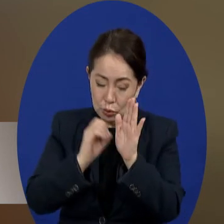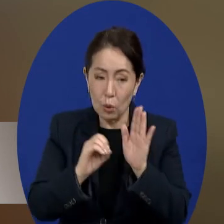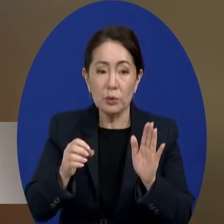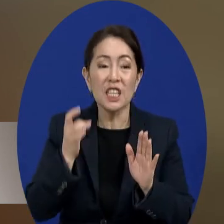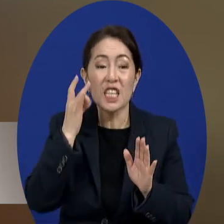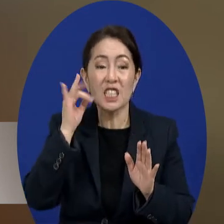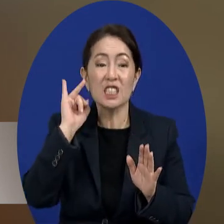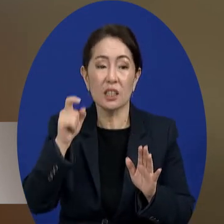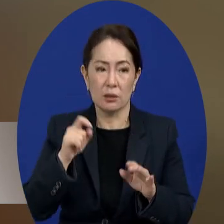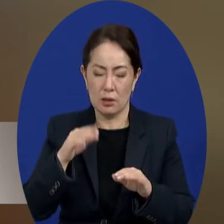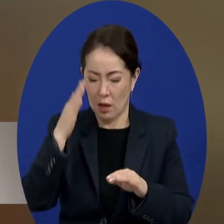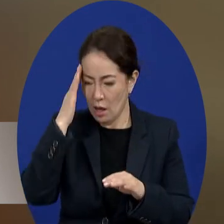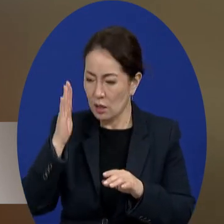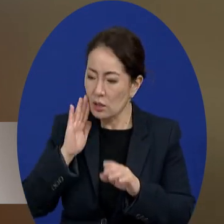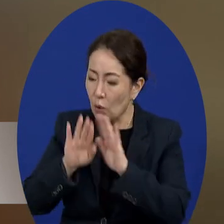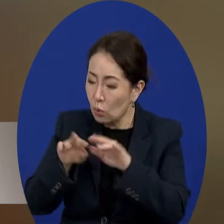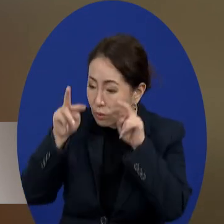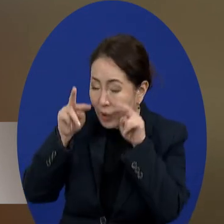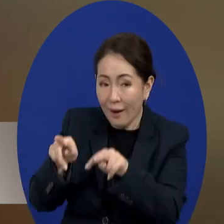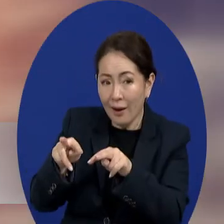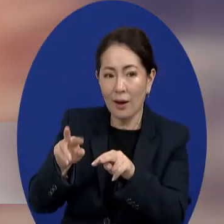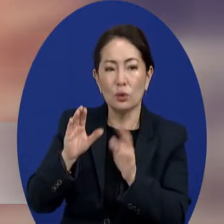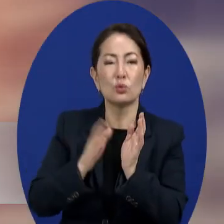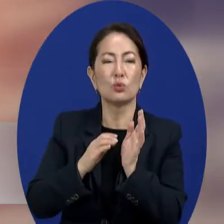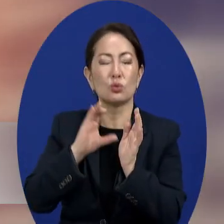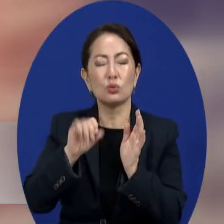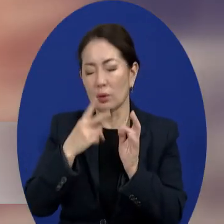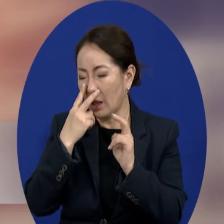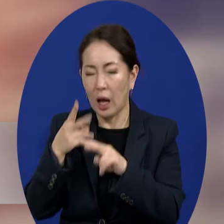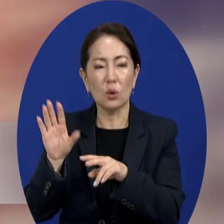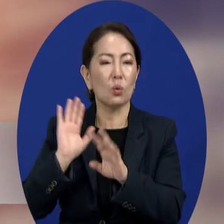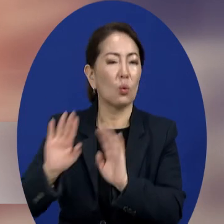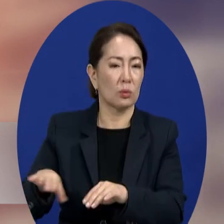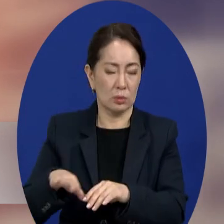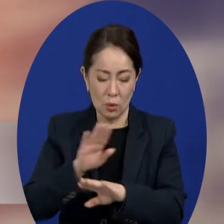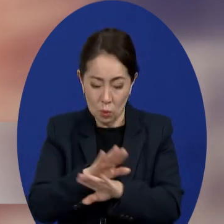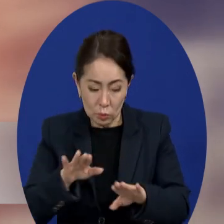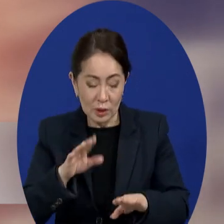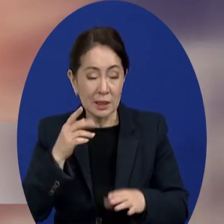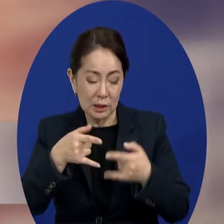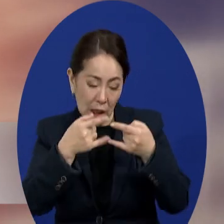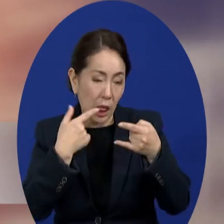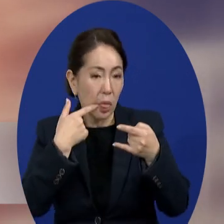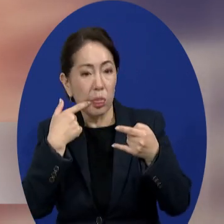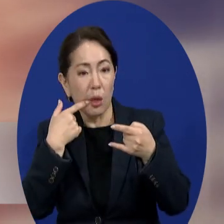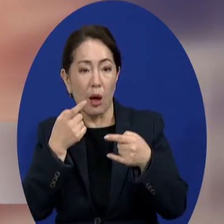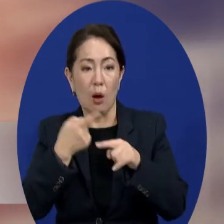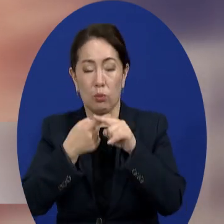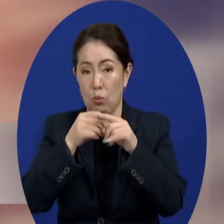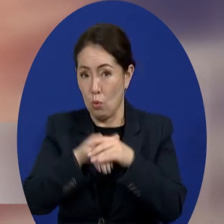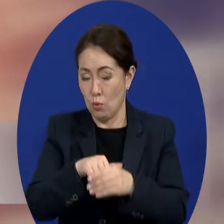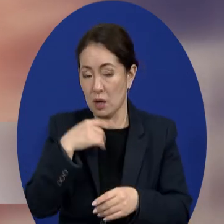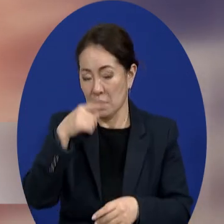хүүхэд. Эцэг эхийн хүүхдтэй тавьж байгаа хараа хяналт сул байгаа нь хүүхд дэлгэцэнд донтох эмгэгтэй болж байгааг эмч ярьжулаа.